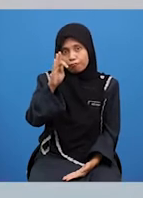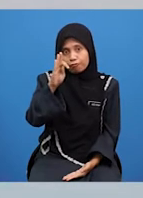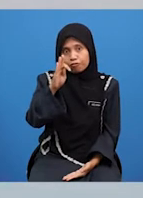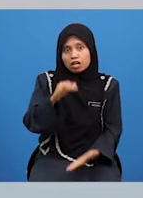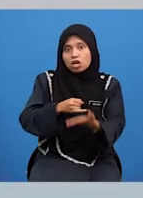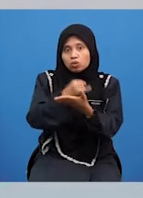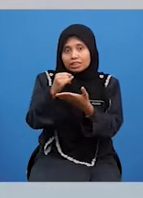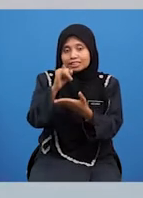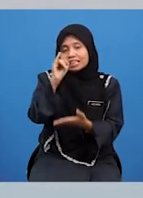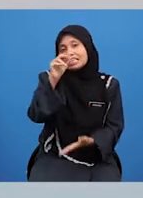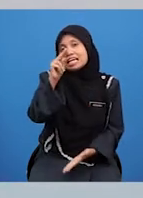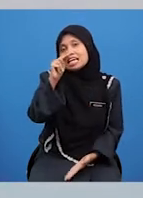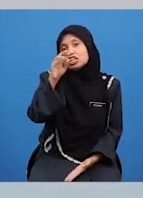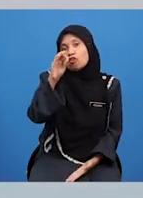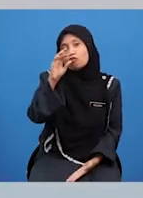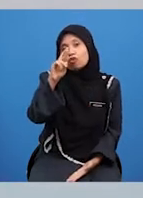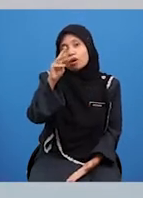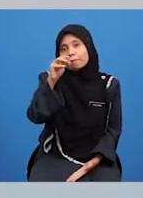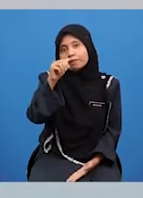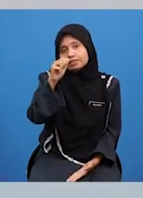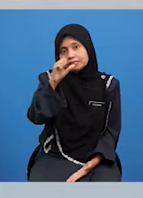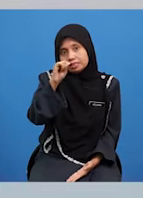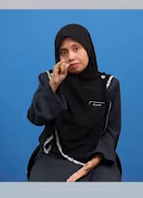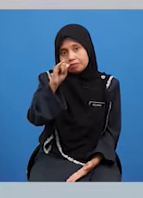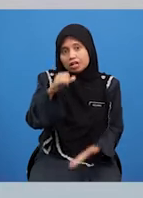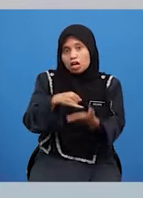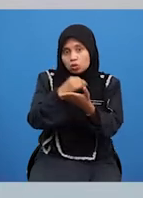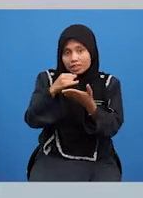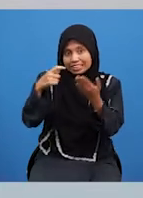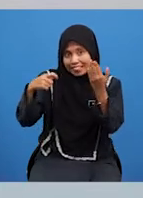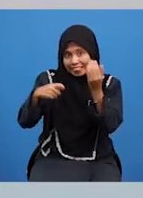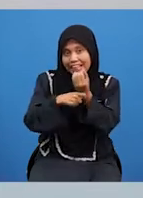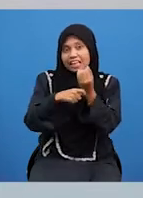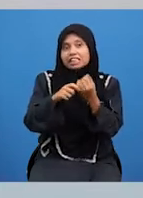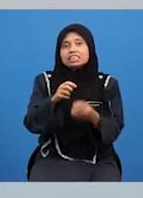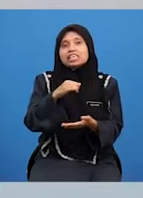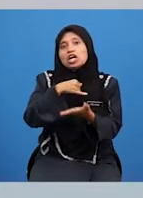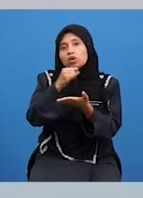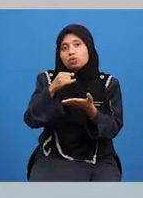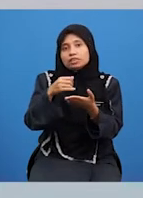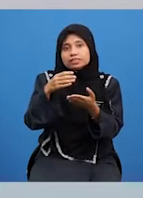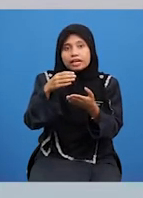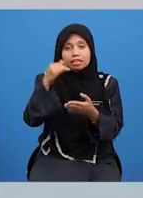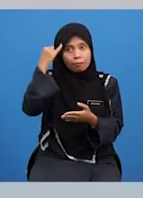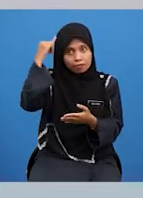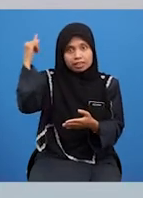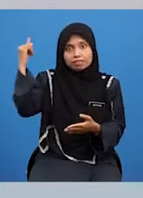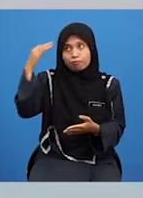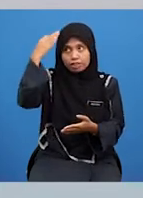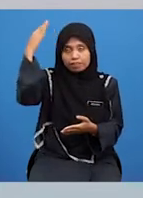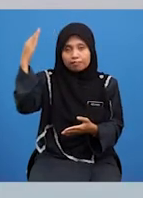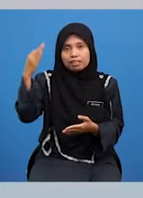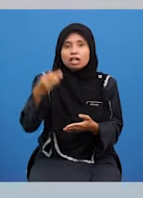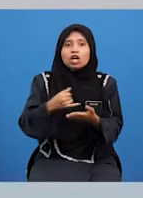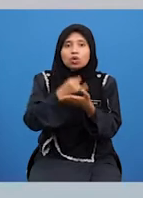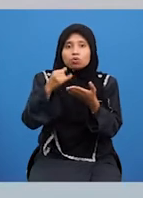lukisan informasi, lukisan teknikal, lukisan fantasi,